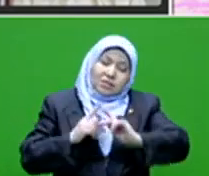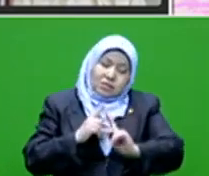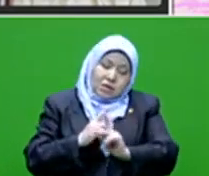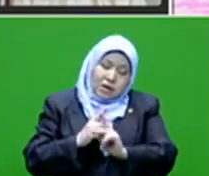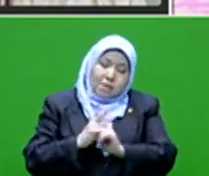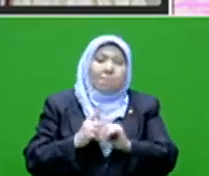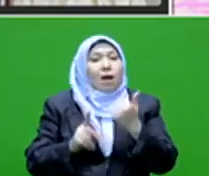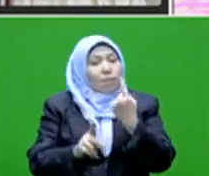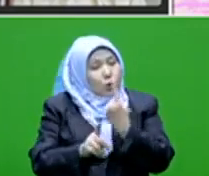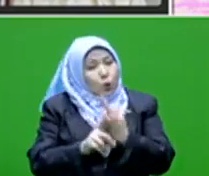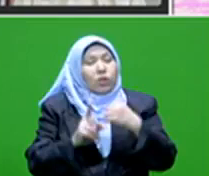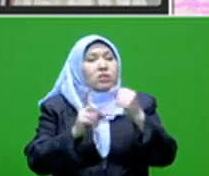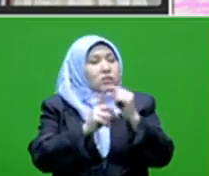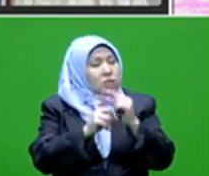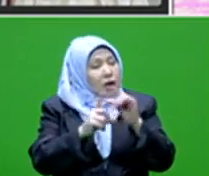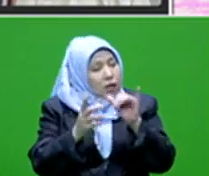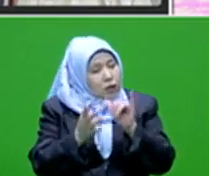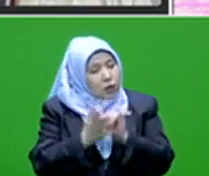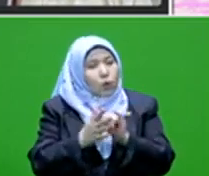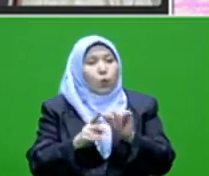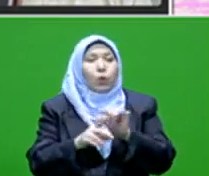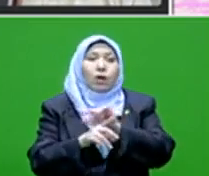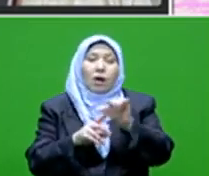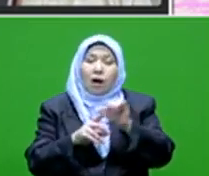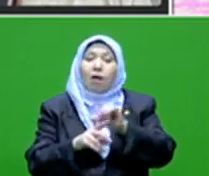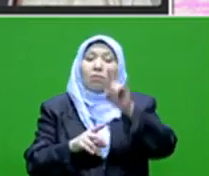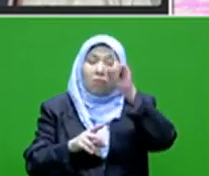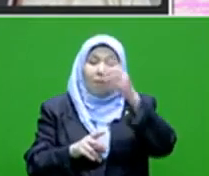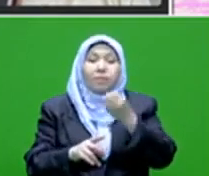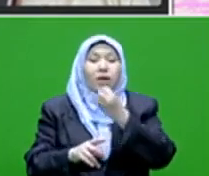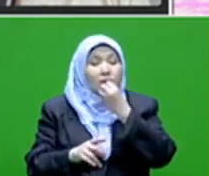betul-betul. Istilah yang digunakan ini, ya Allah nyatakan